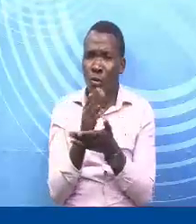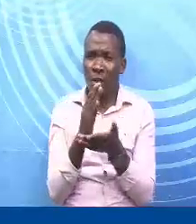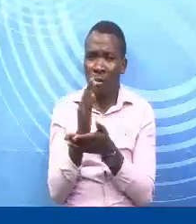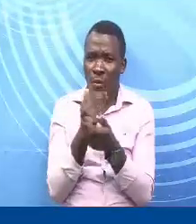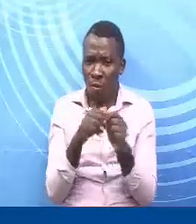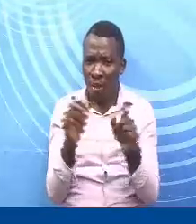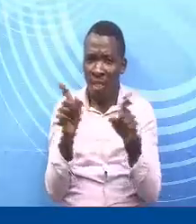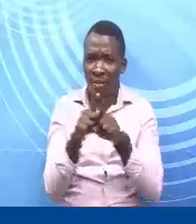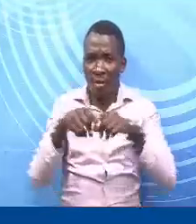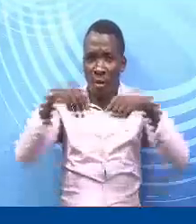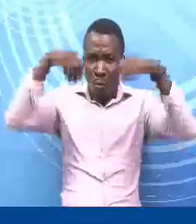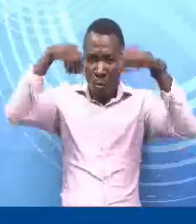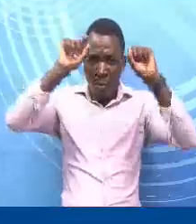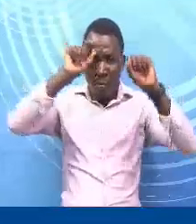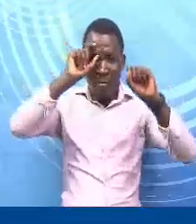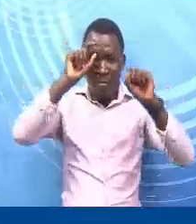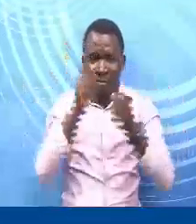Kagame yatubohoye